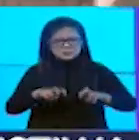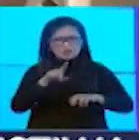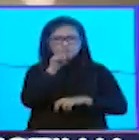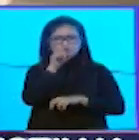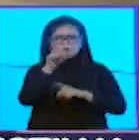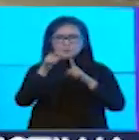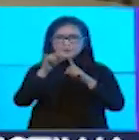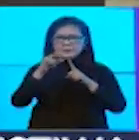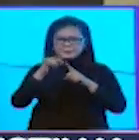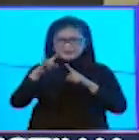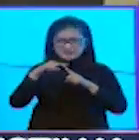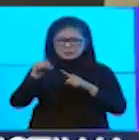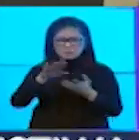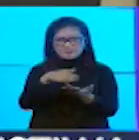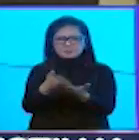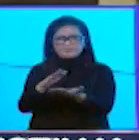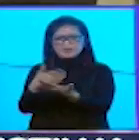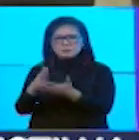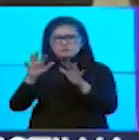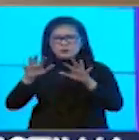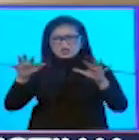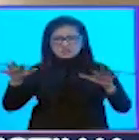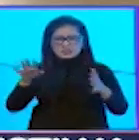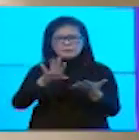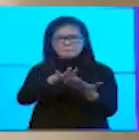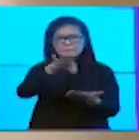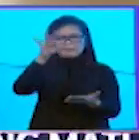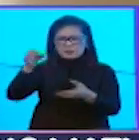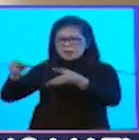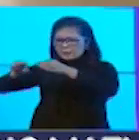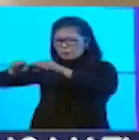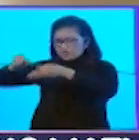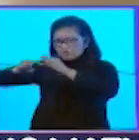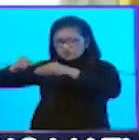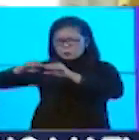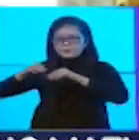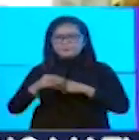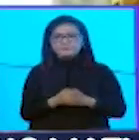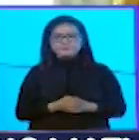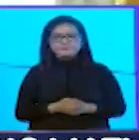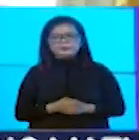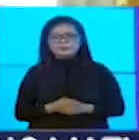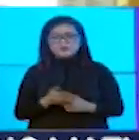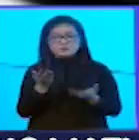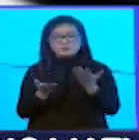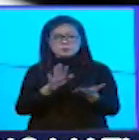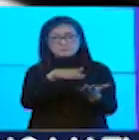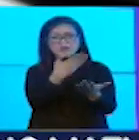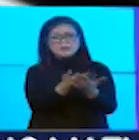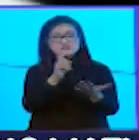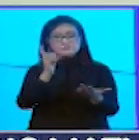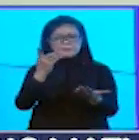dengan mengirimkan sampel burung mati ke laboratorium. Dugaan sementara, ratusan burung mati karena adanya perubahan iklim di wilayah